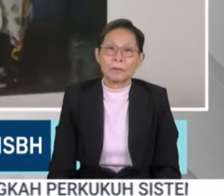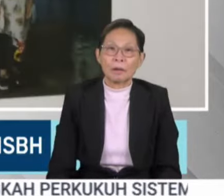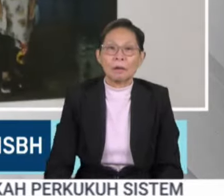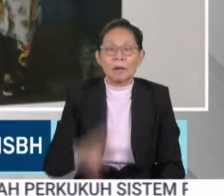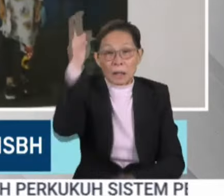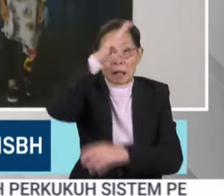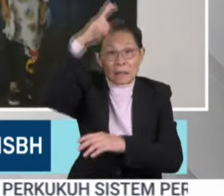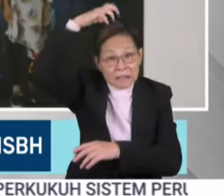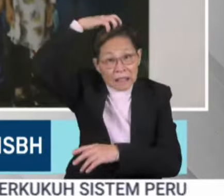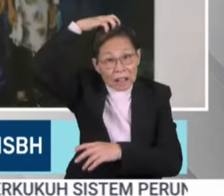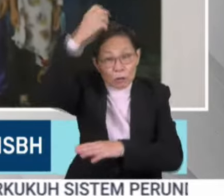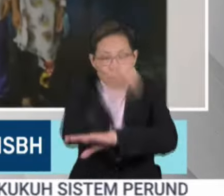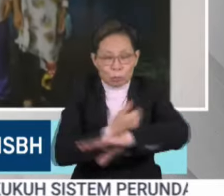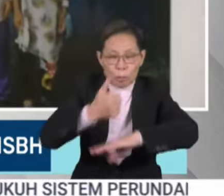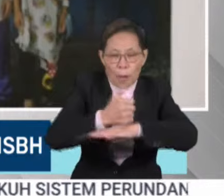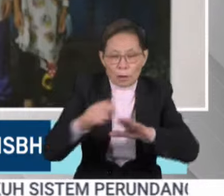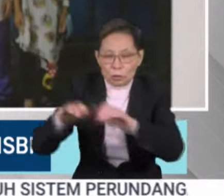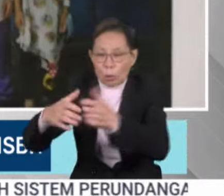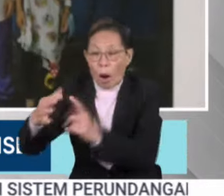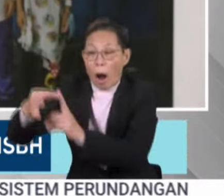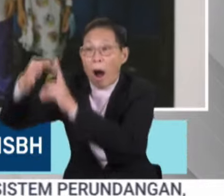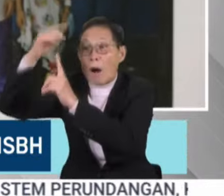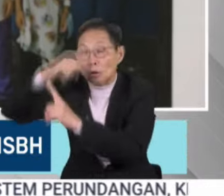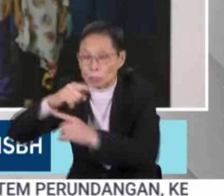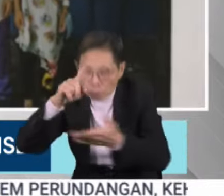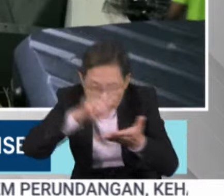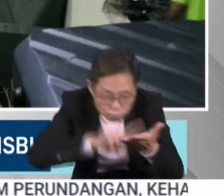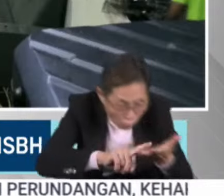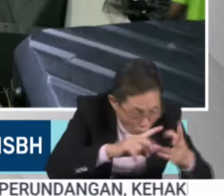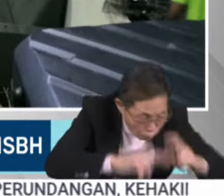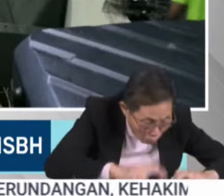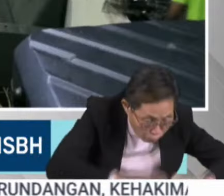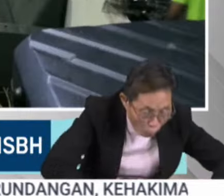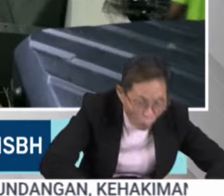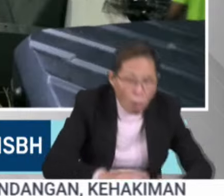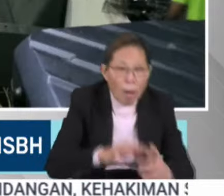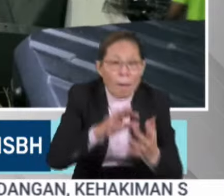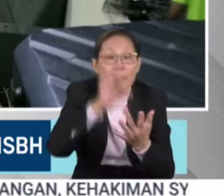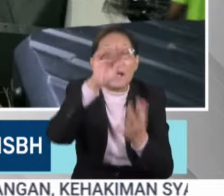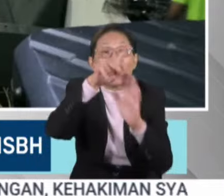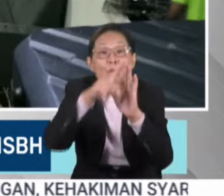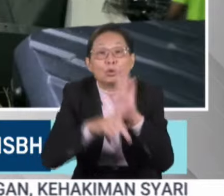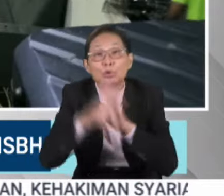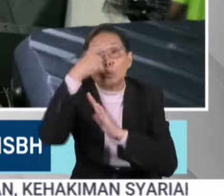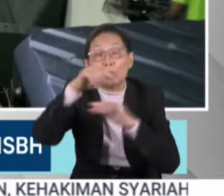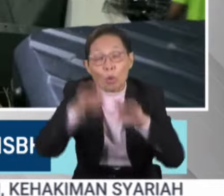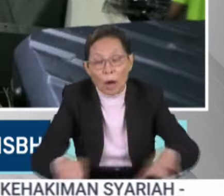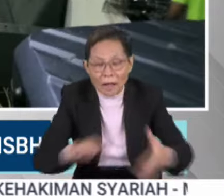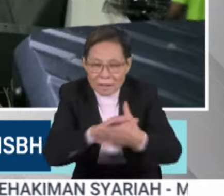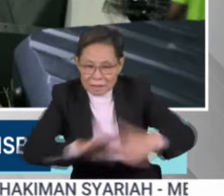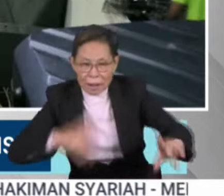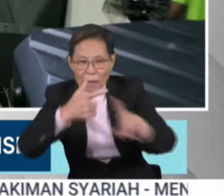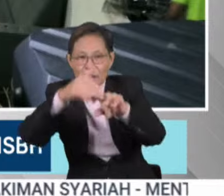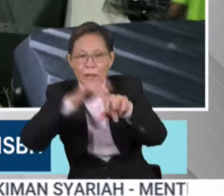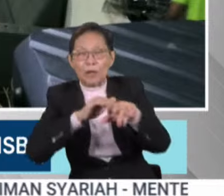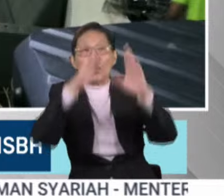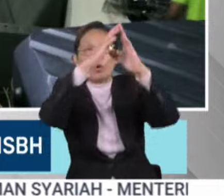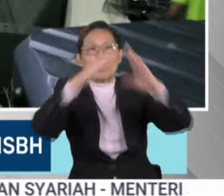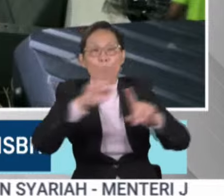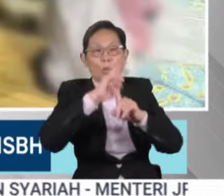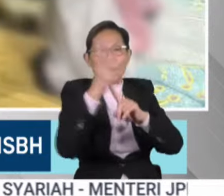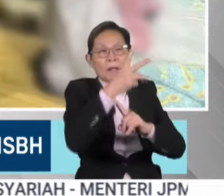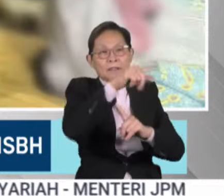Sementara itu, Kerajaan Selangor tubuh pasukan khas bagi meneliti program pemulihan khusus untuk kanak-kanak yang diselamatkan daripada rumah